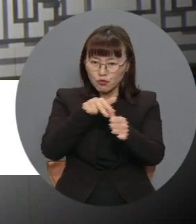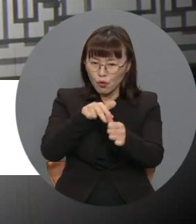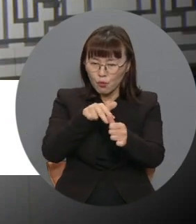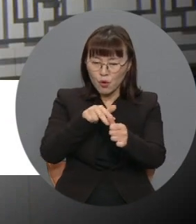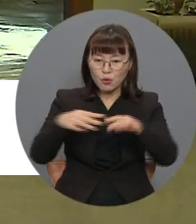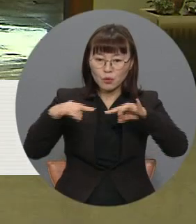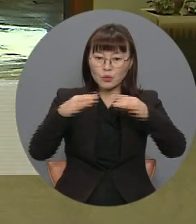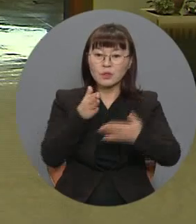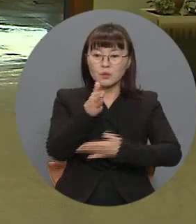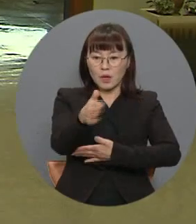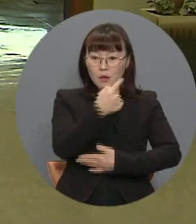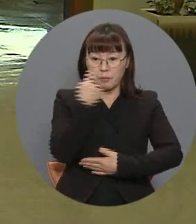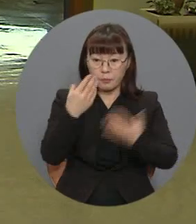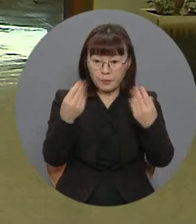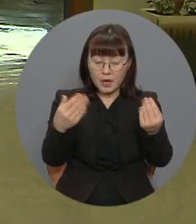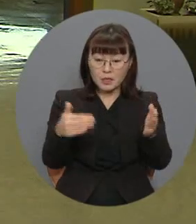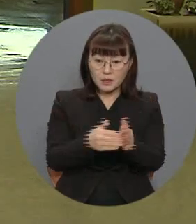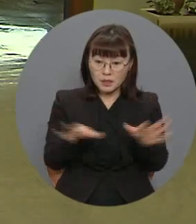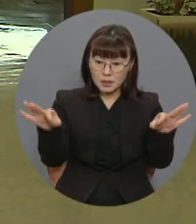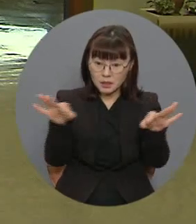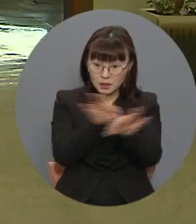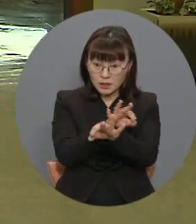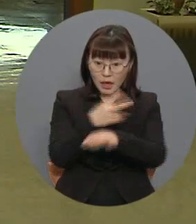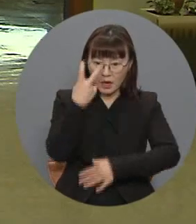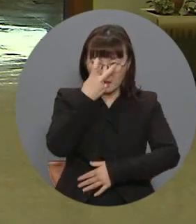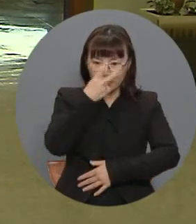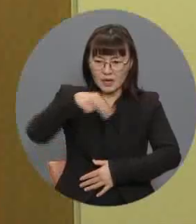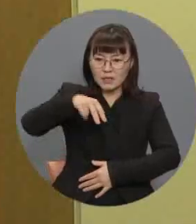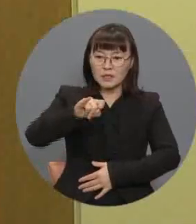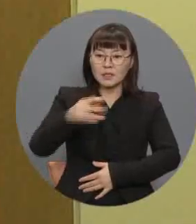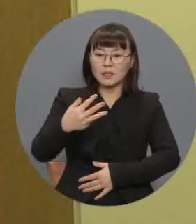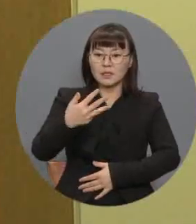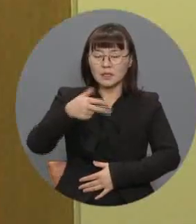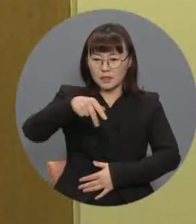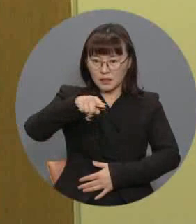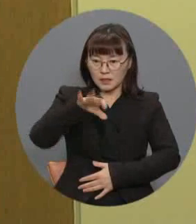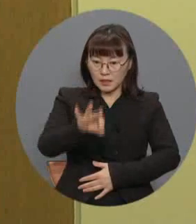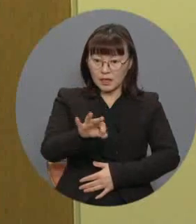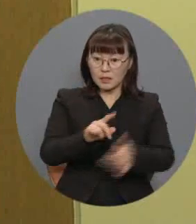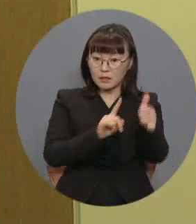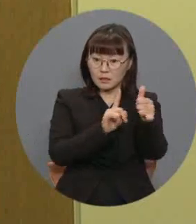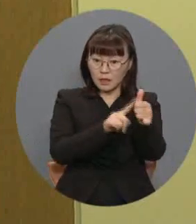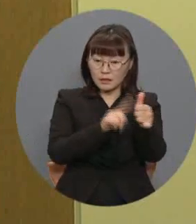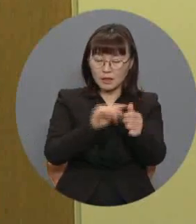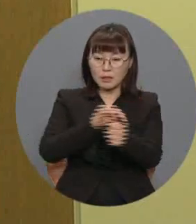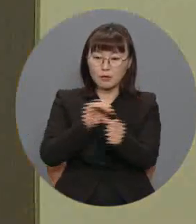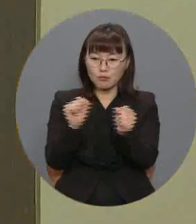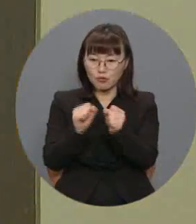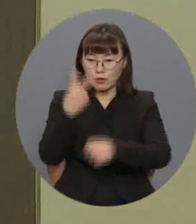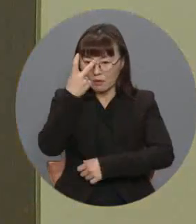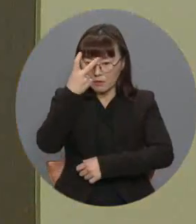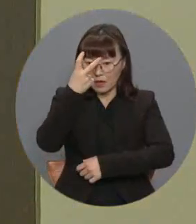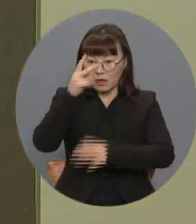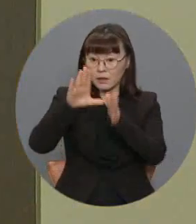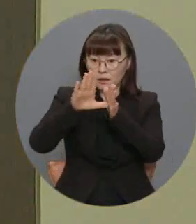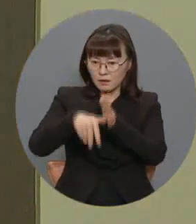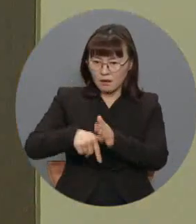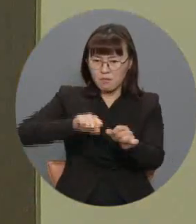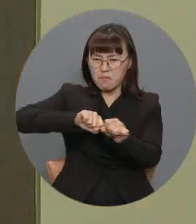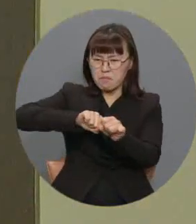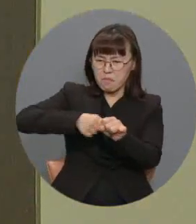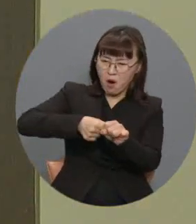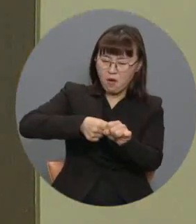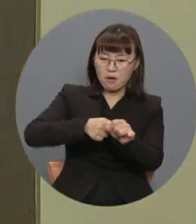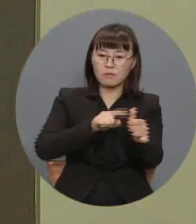됐거든요. 이 인사에서 감사실장으로 발령난 간부는 경상북도 감사에서 중징계가